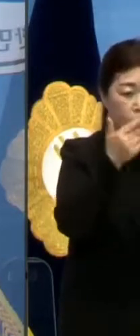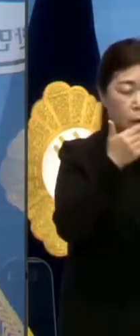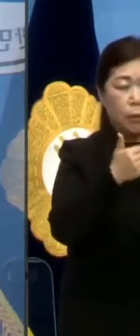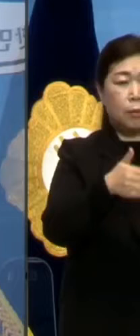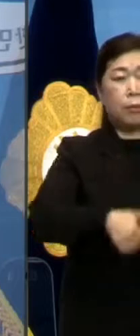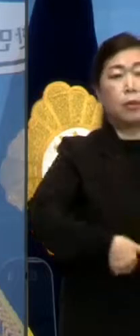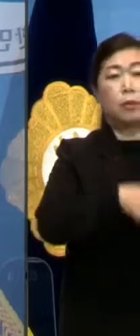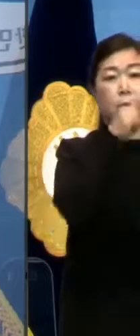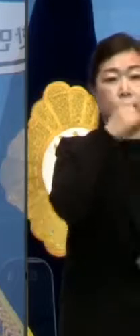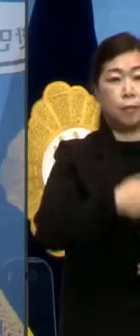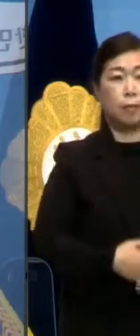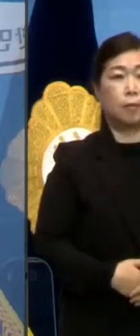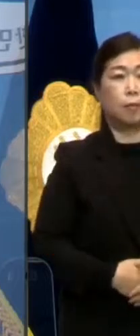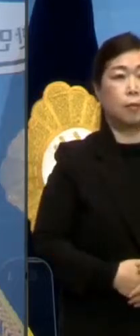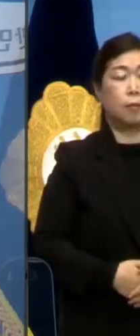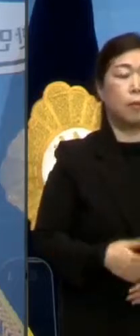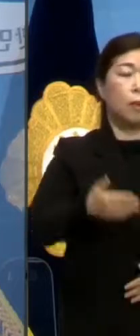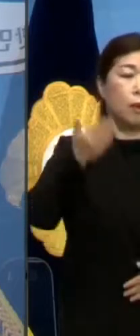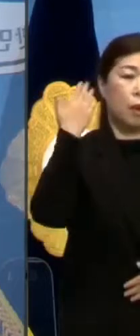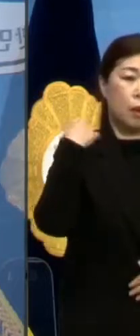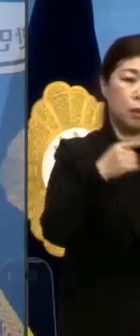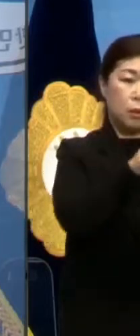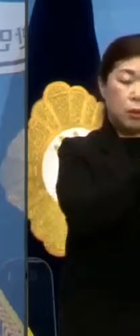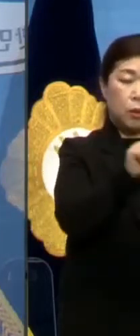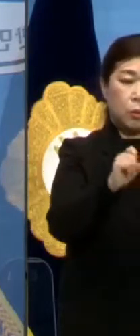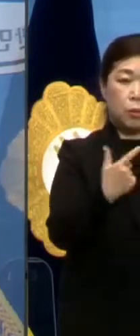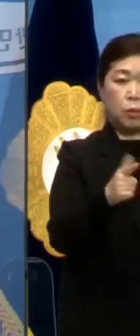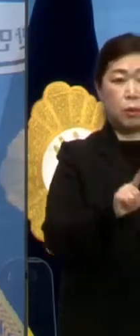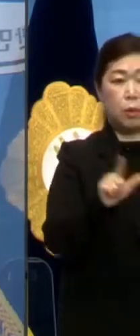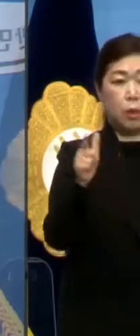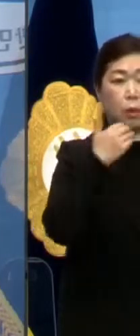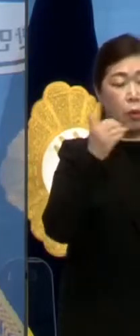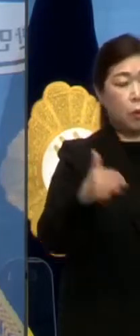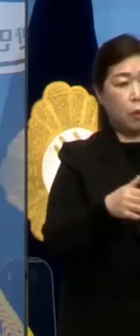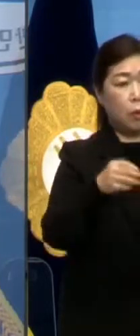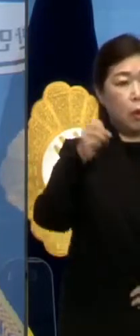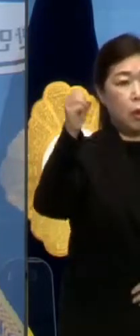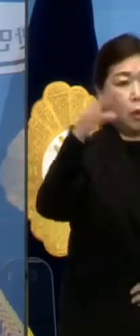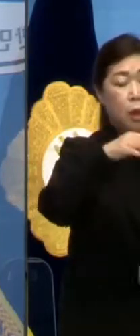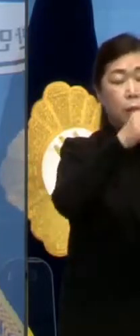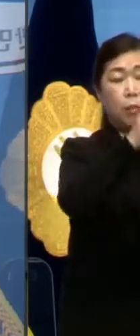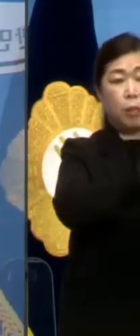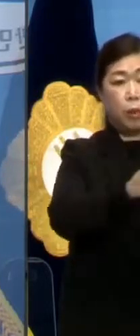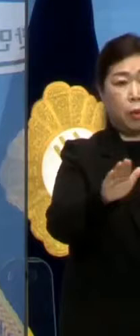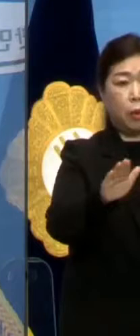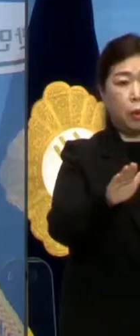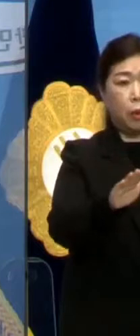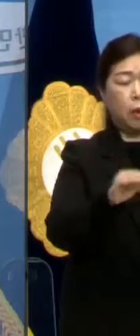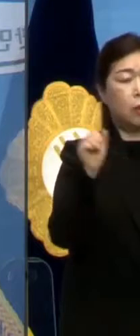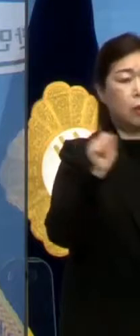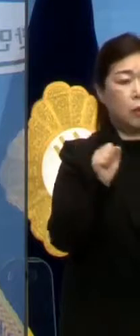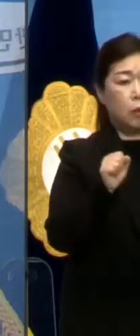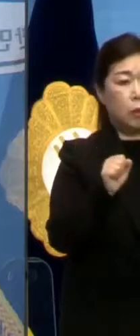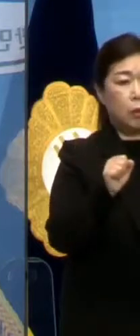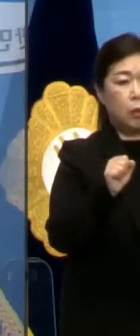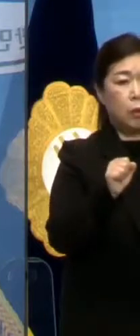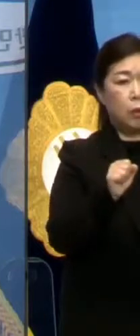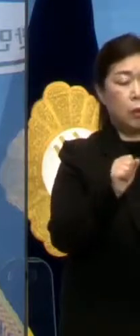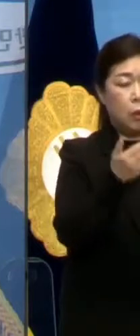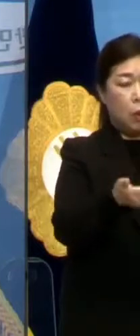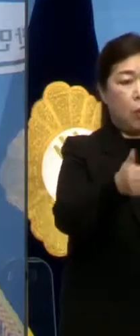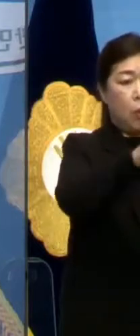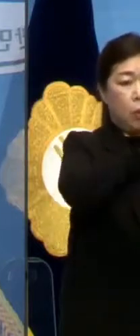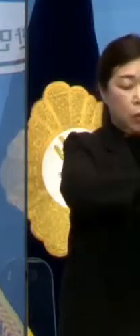합니다. 저는 지난해 12월 16일 경기도 양평에 차가운